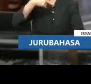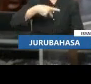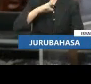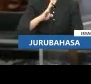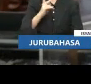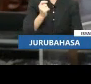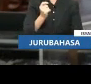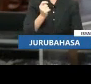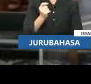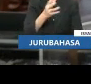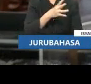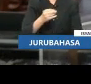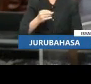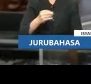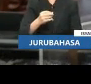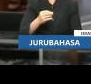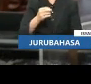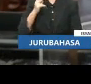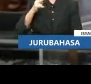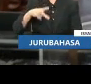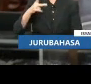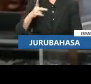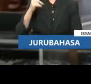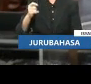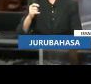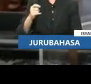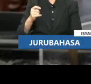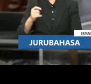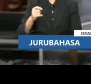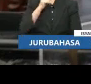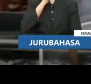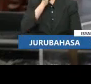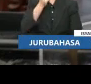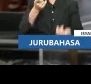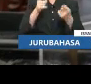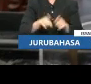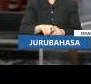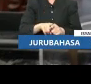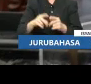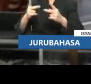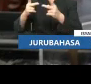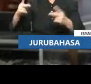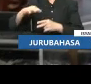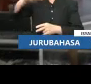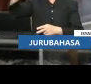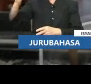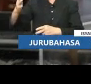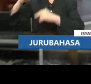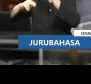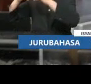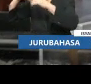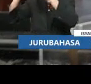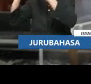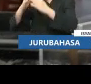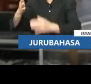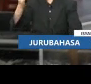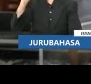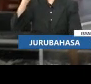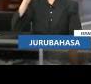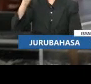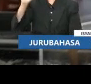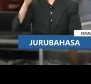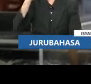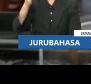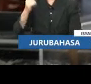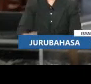PPT dan di pihak kandang ini berlaku di kawasan ini? Minta penjelasan dari Yang